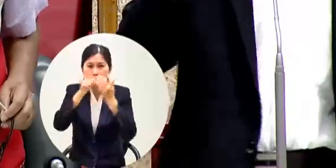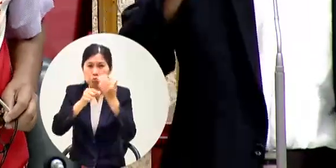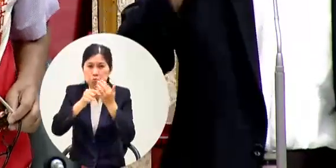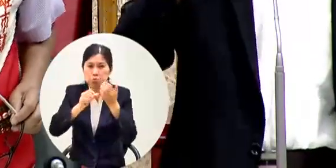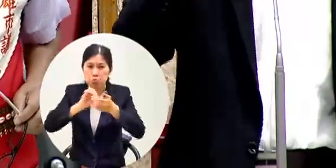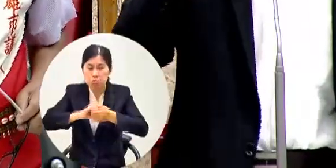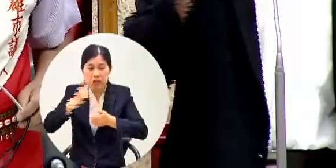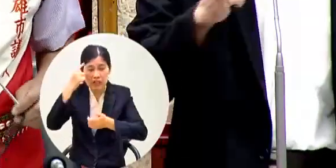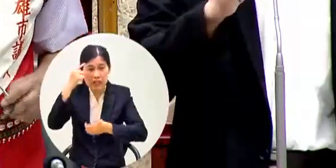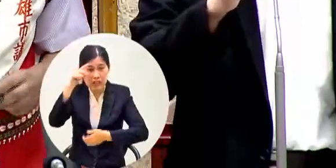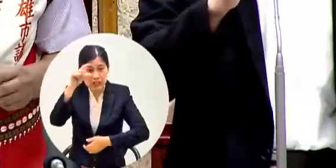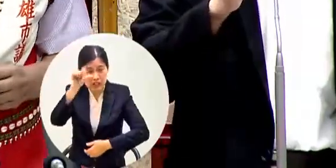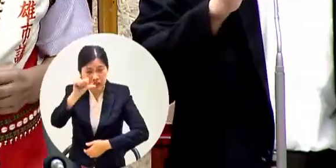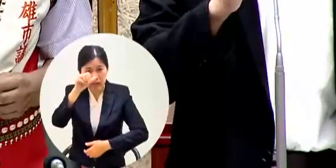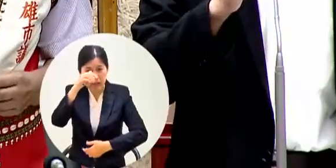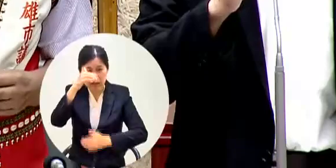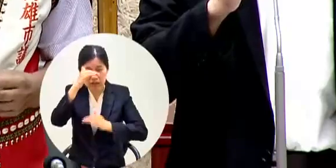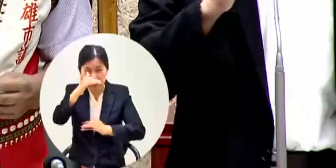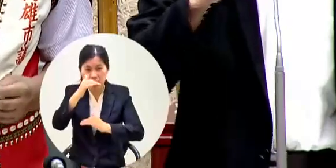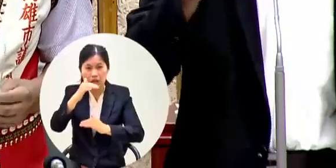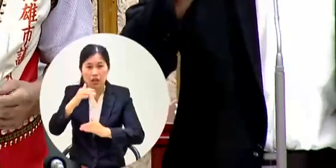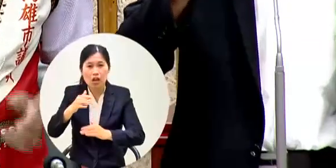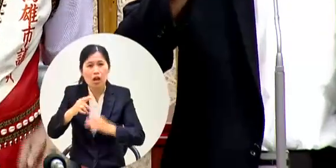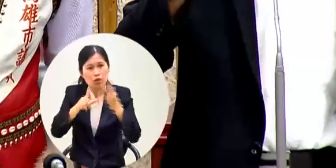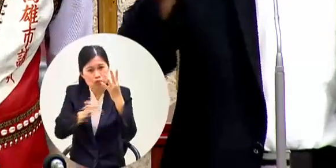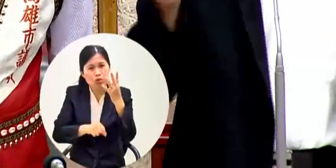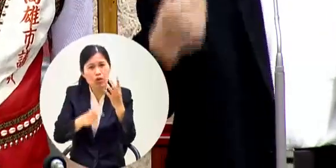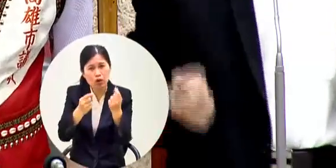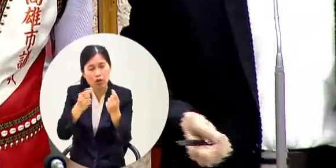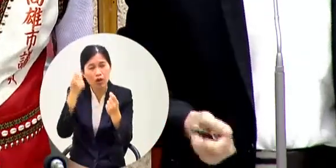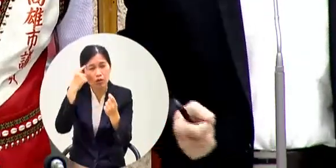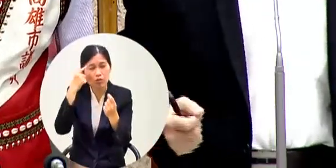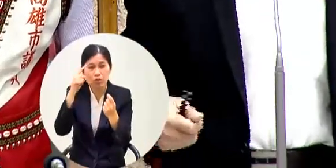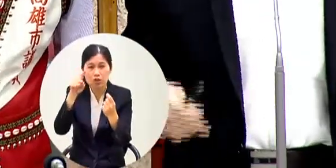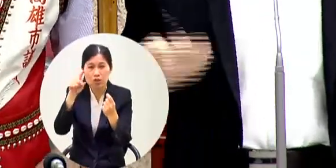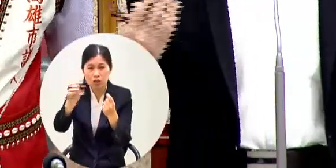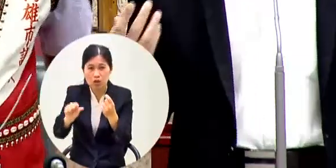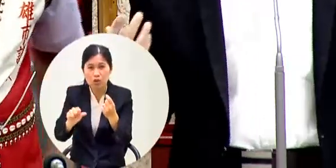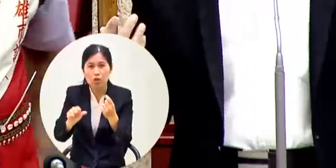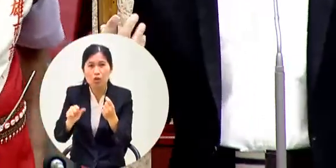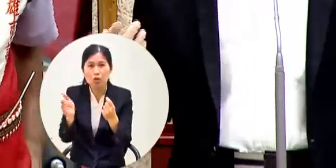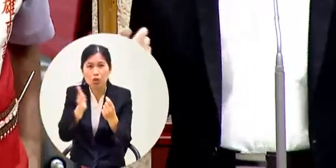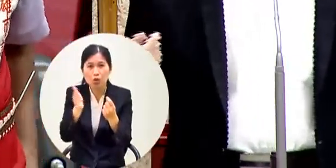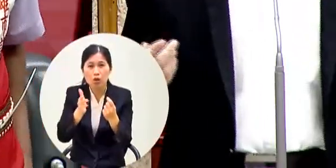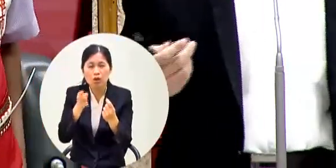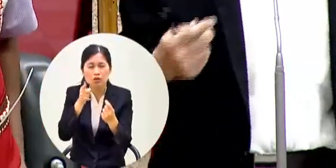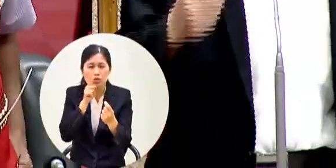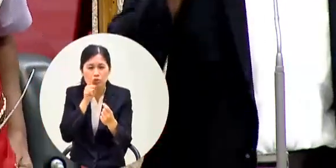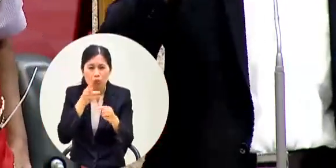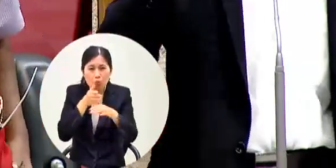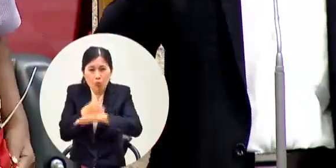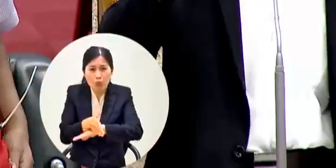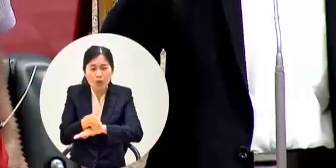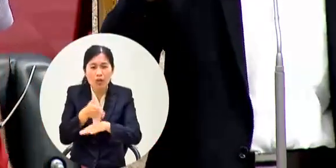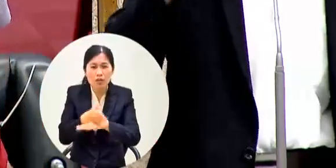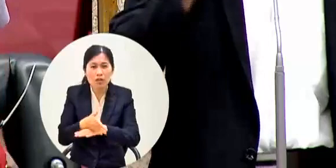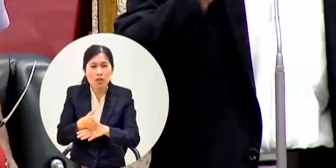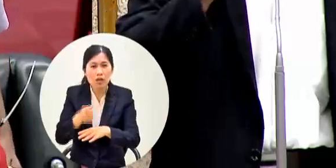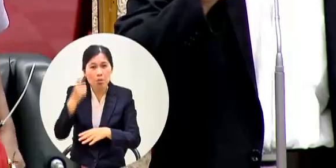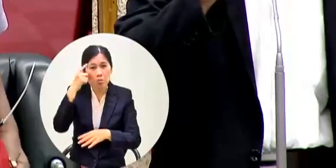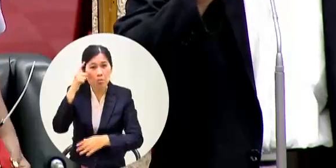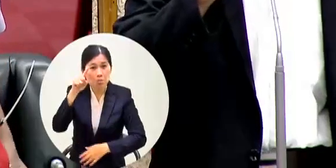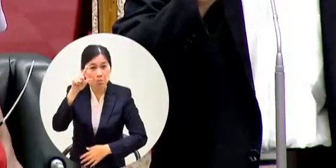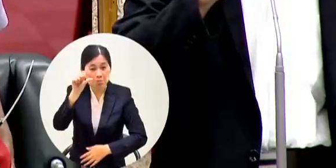这我的资料里面哦，从1月到3月，平均是13.7天呐、啊，我在法定